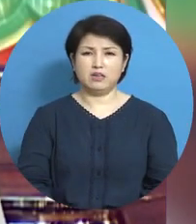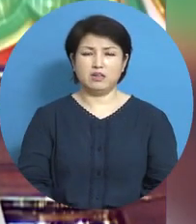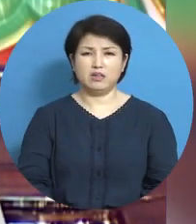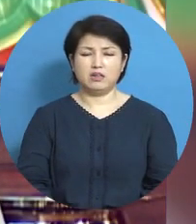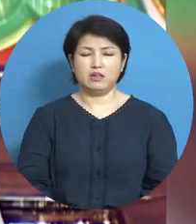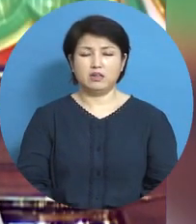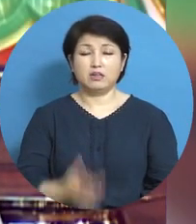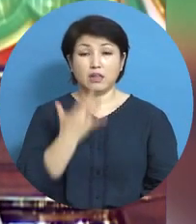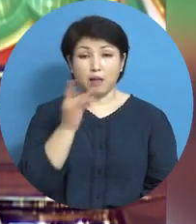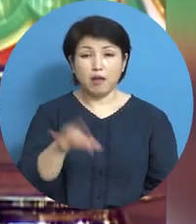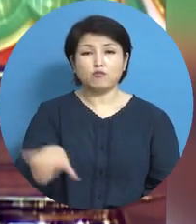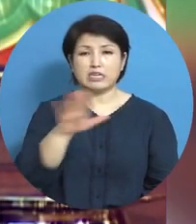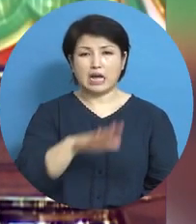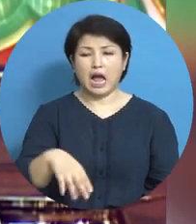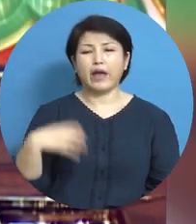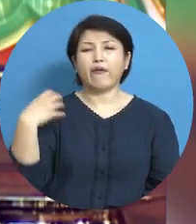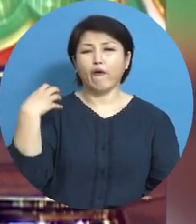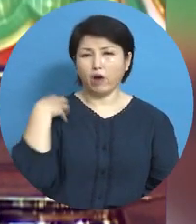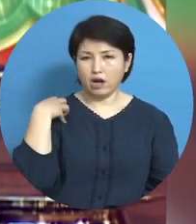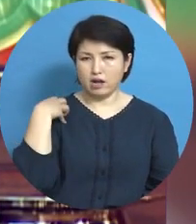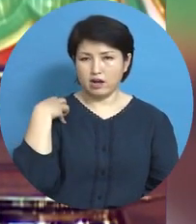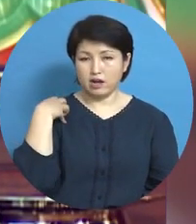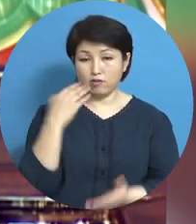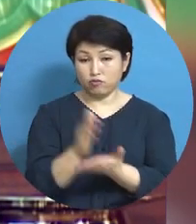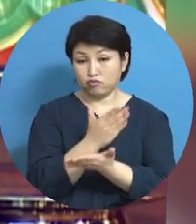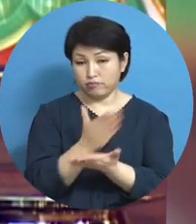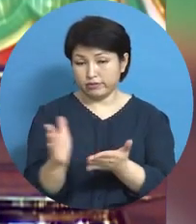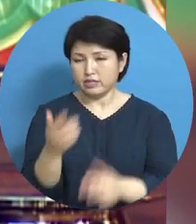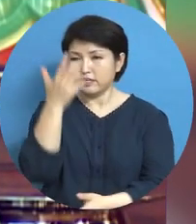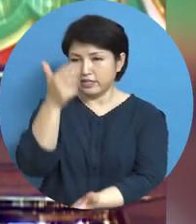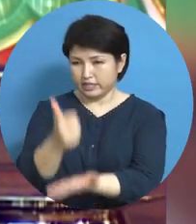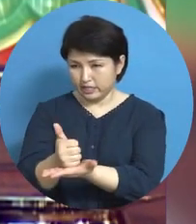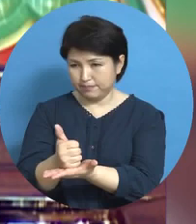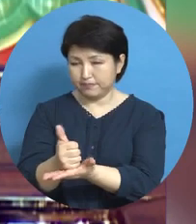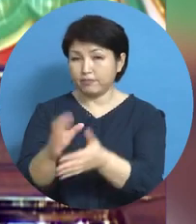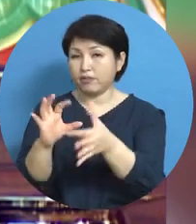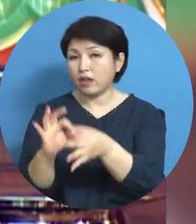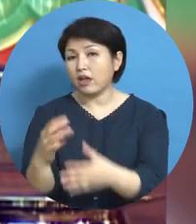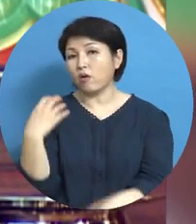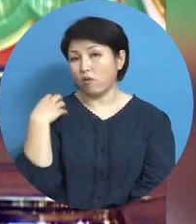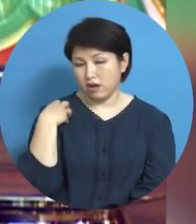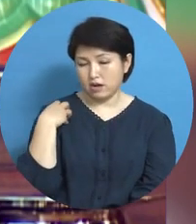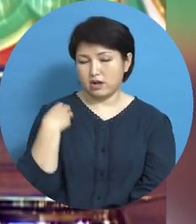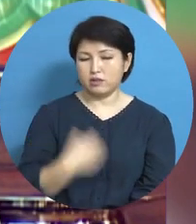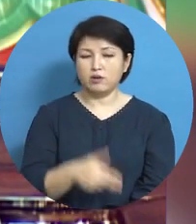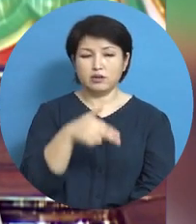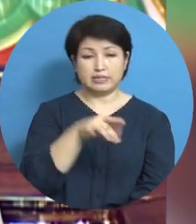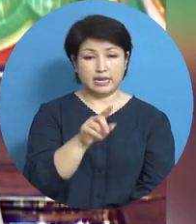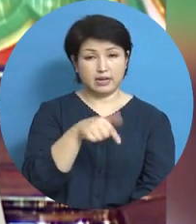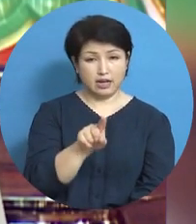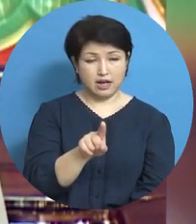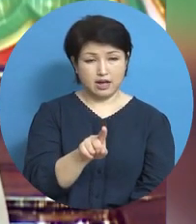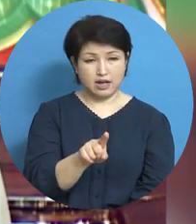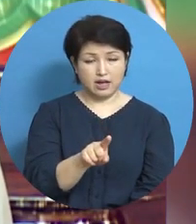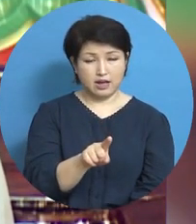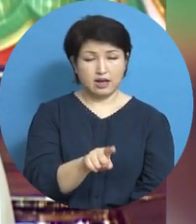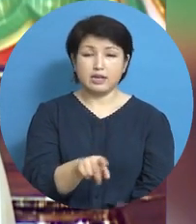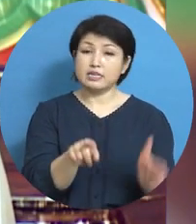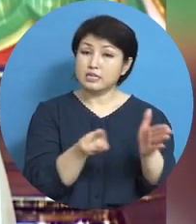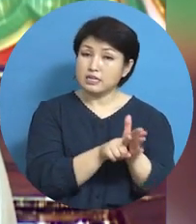우리가 역할상 스님들이 하시는 역할이 있고 제가 신자가 하는 역할이